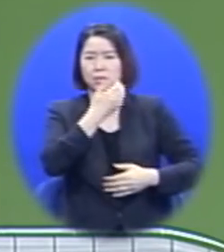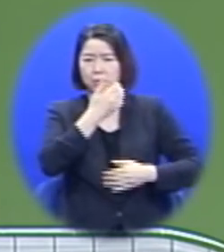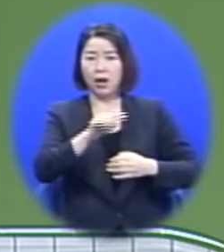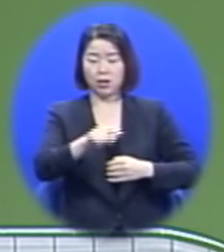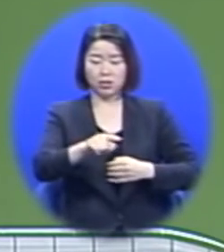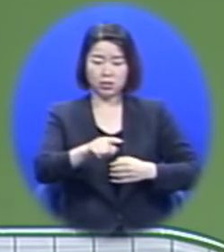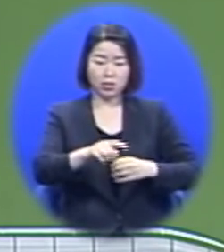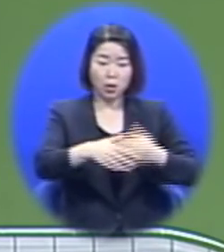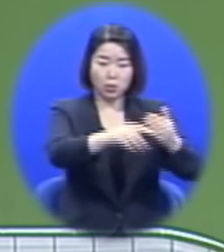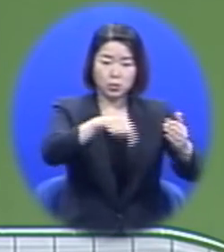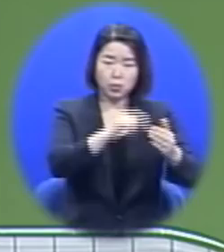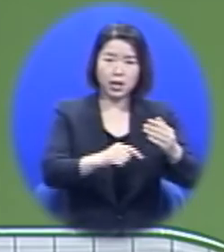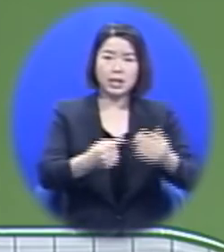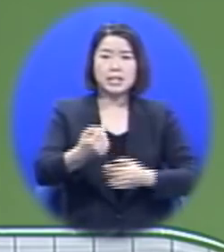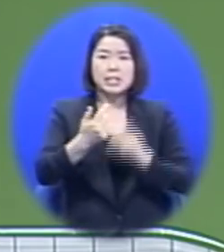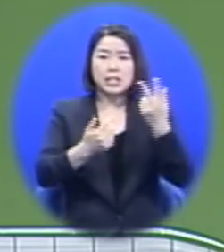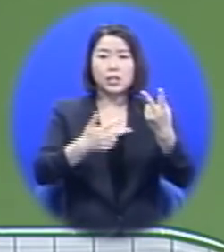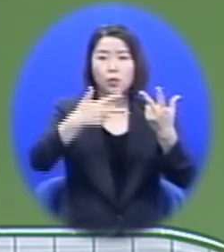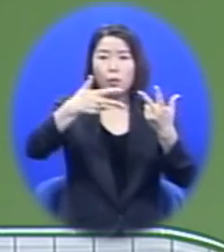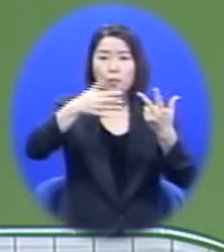일곱 배로 갚아주십시오.